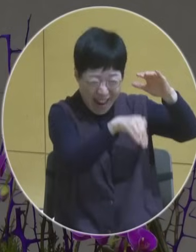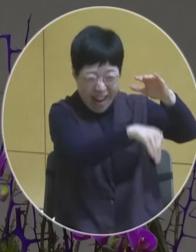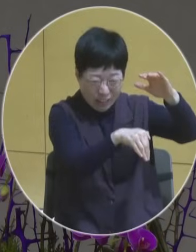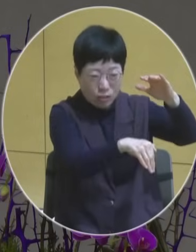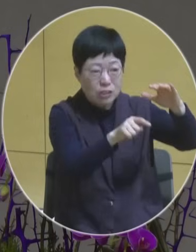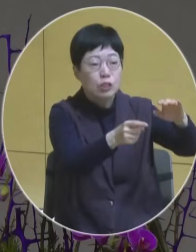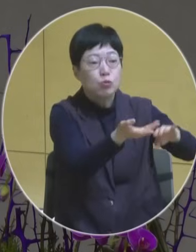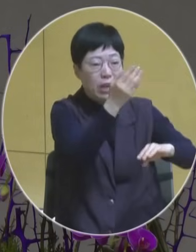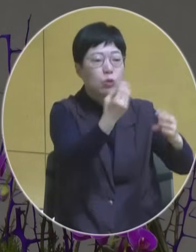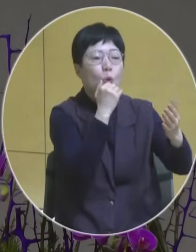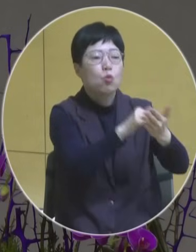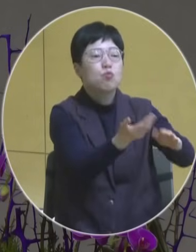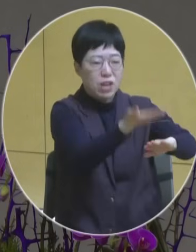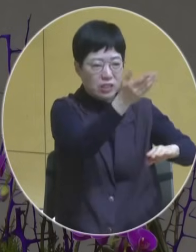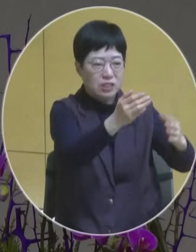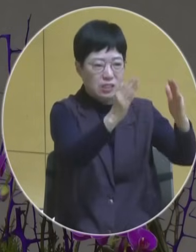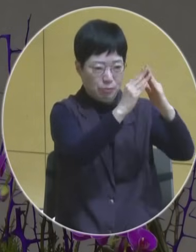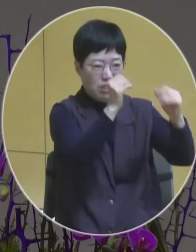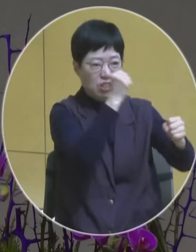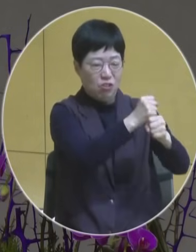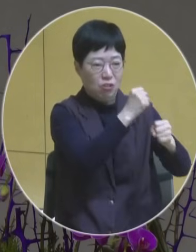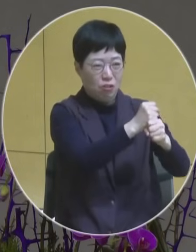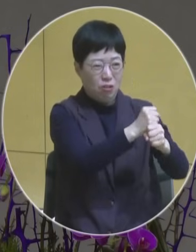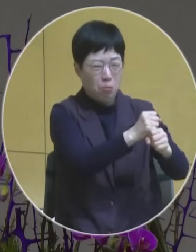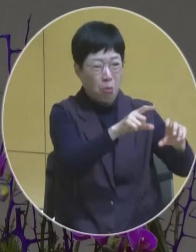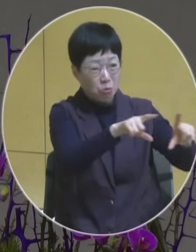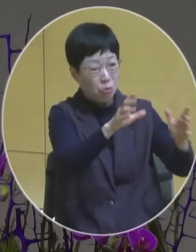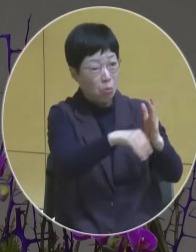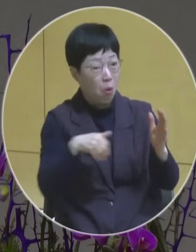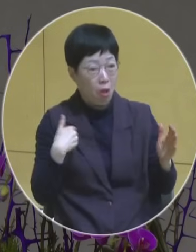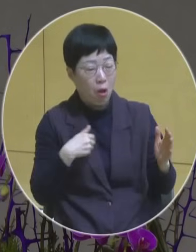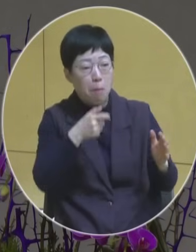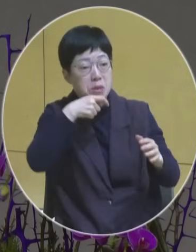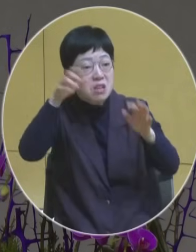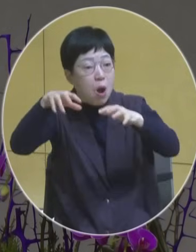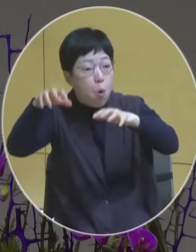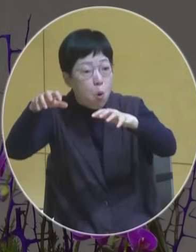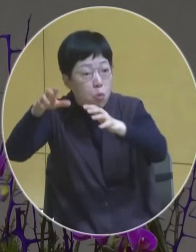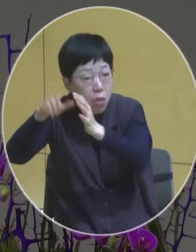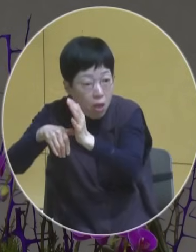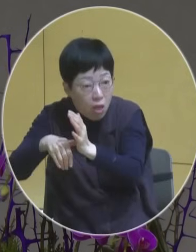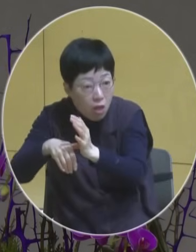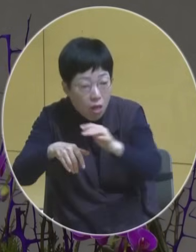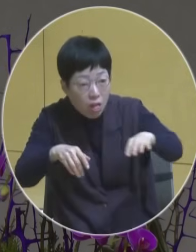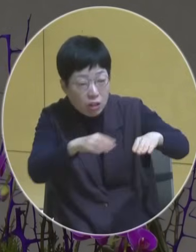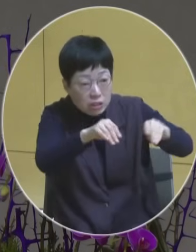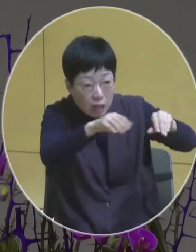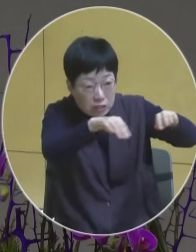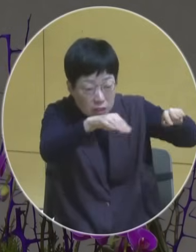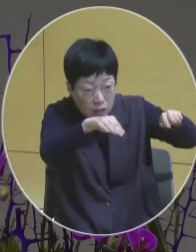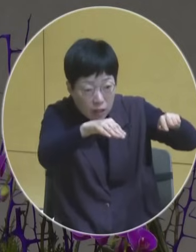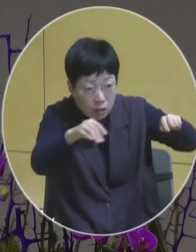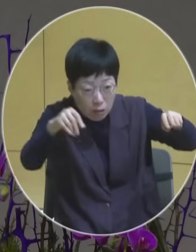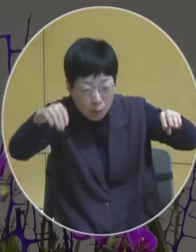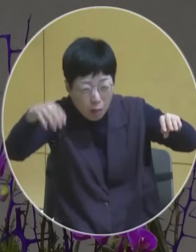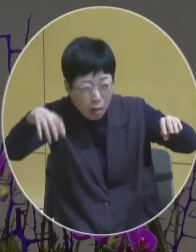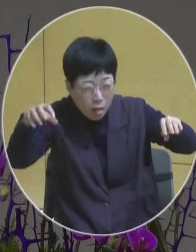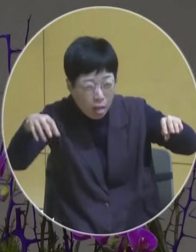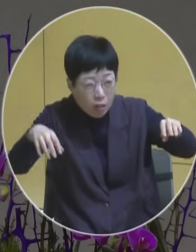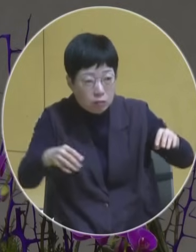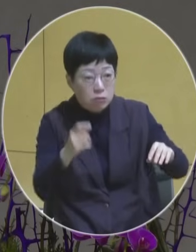위에 집을 세우게 됩니다. 평소에는 모릅니다. 그런데 우기가 돼서 비가 막 쏟아지게 만들면